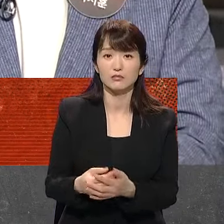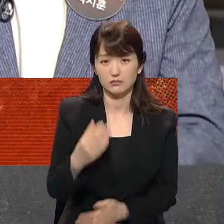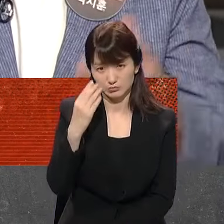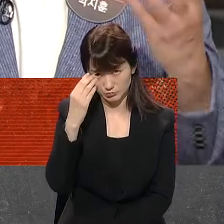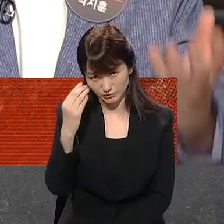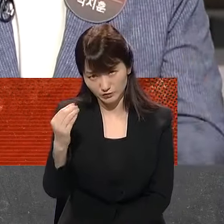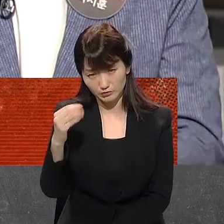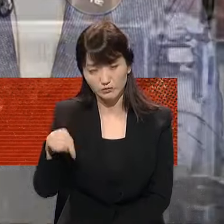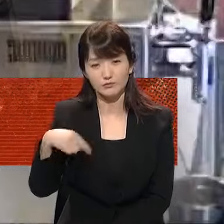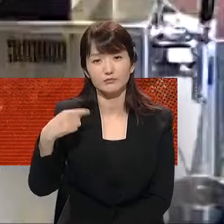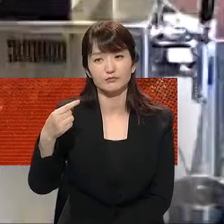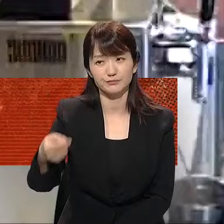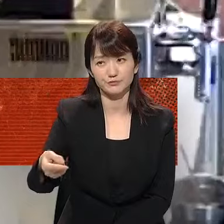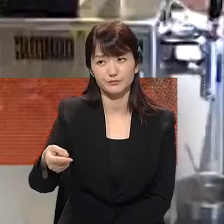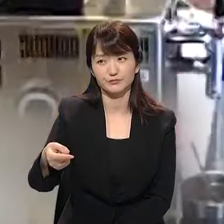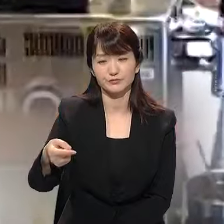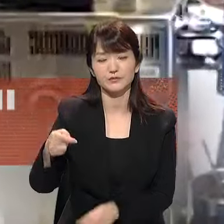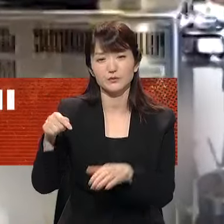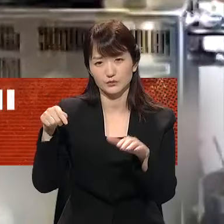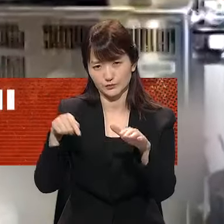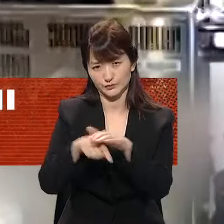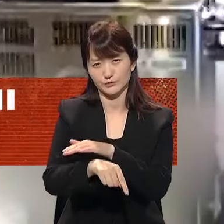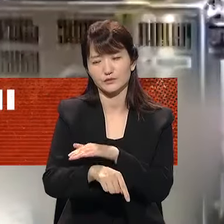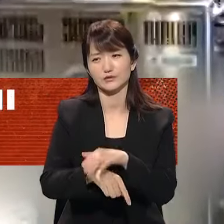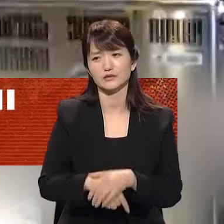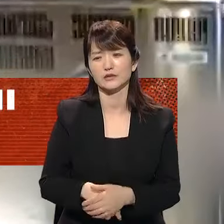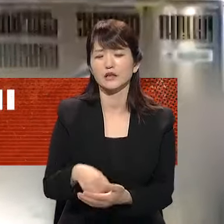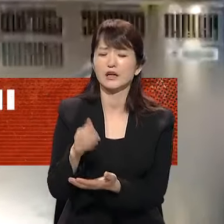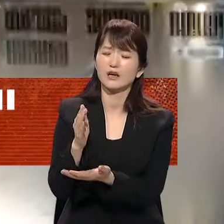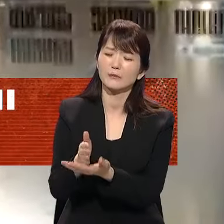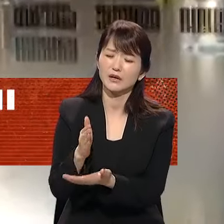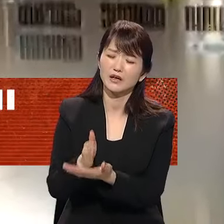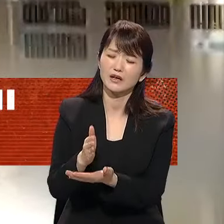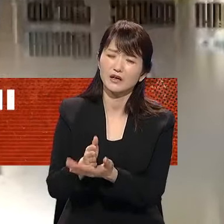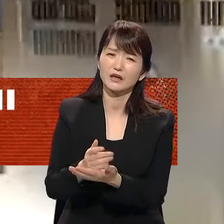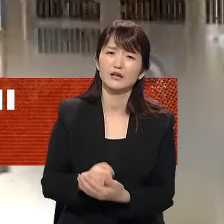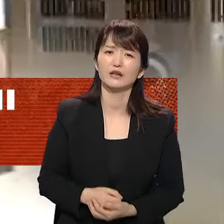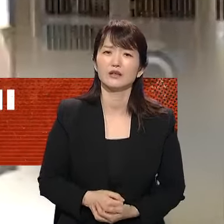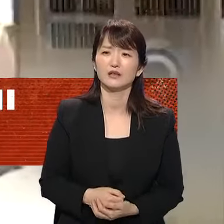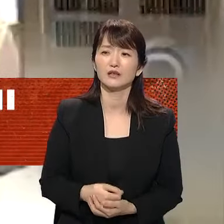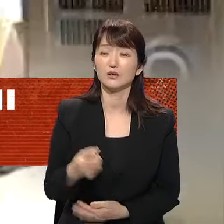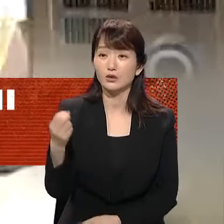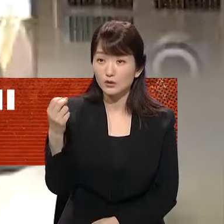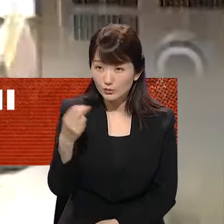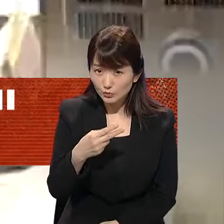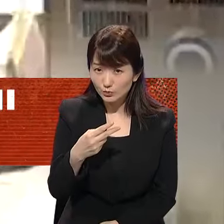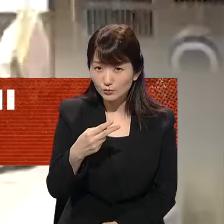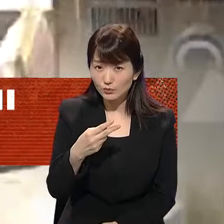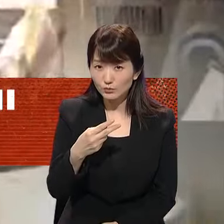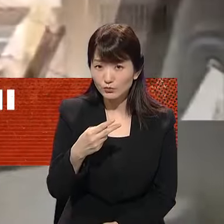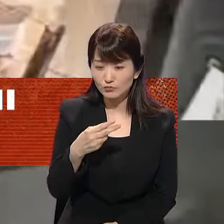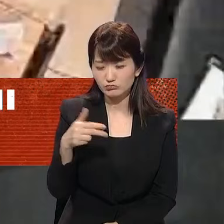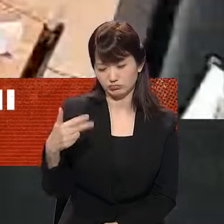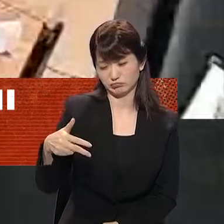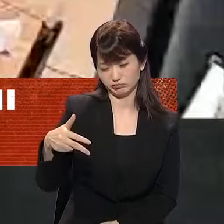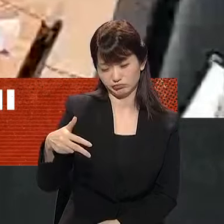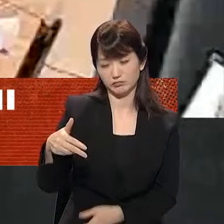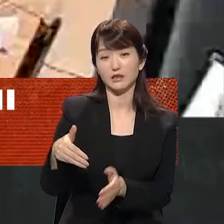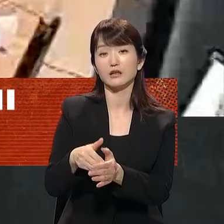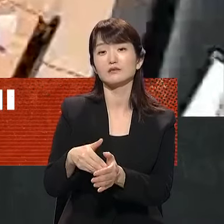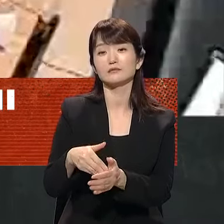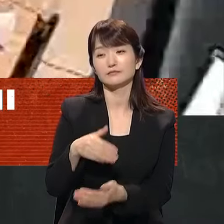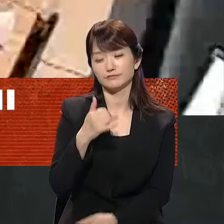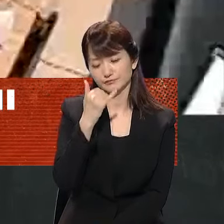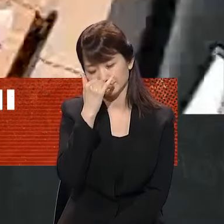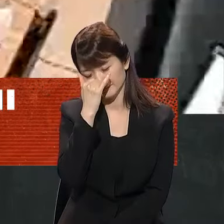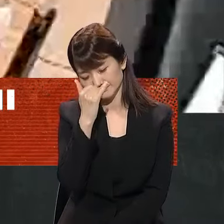했고요 그 이후에 조치는 챘습니다 하지 말라고 조치를 쳤는데 문제는 그러고 나서 다시 잠들었다는 거예요 그러니까 제가